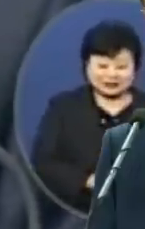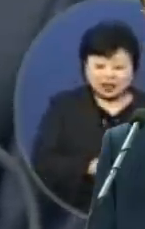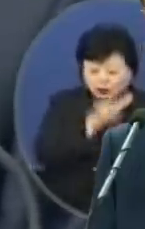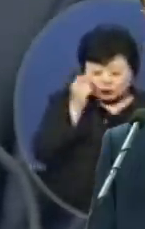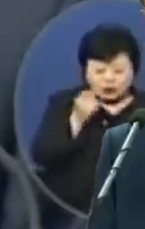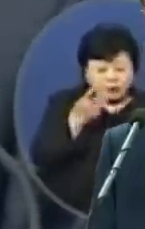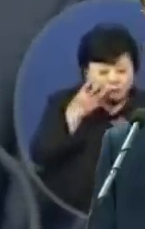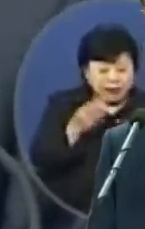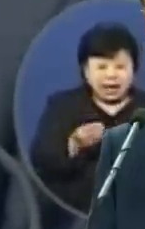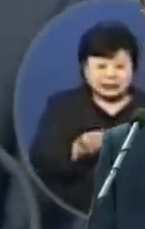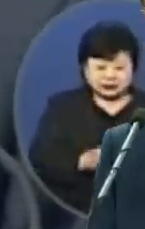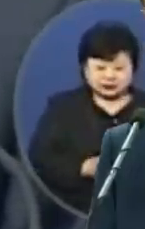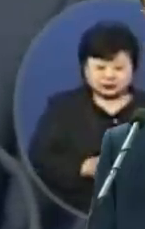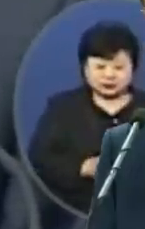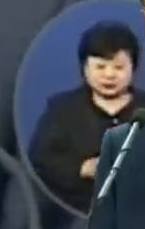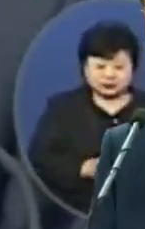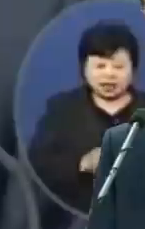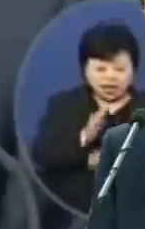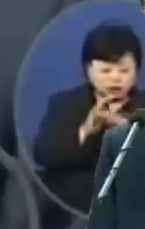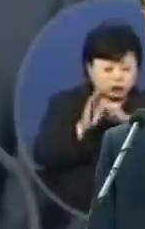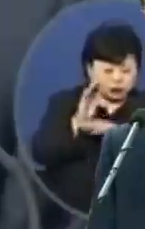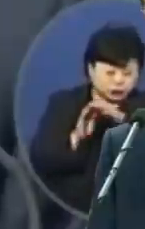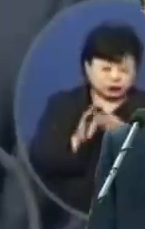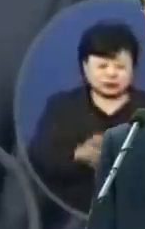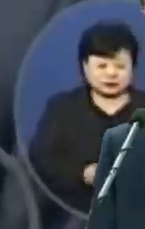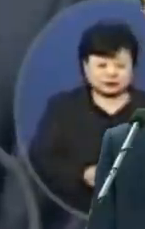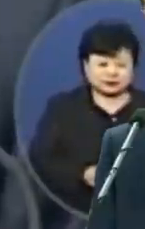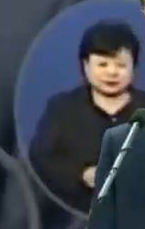부족한 것이 많았는데 부족한 것이 다 채워지고